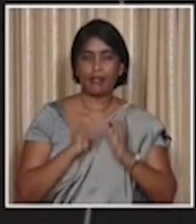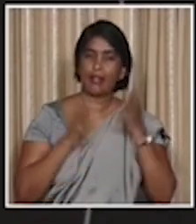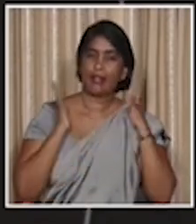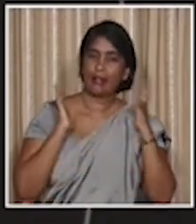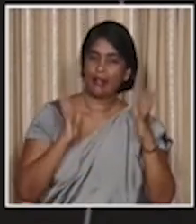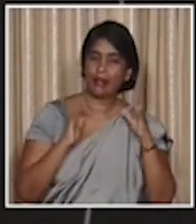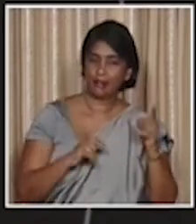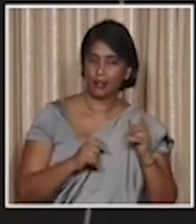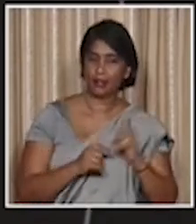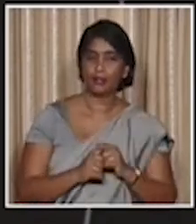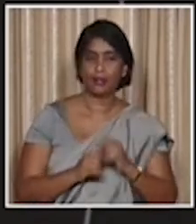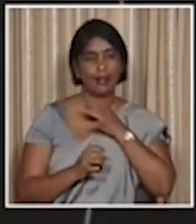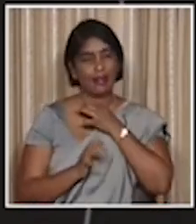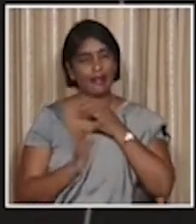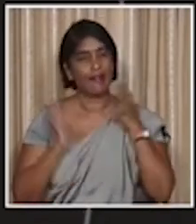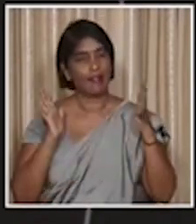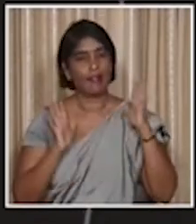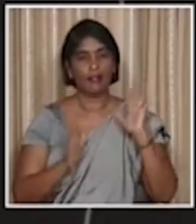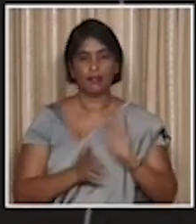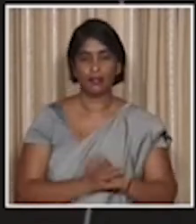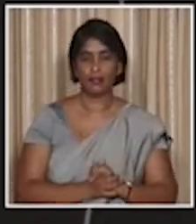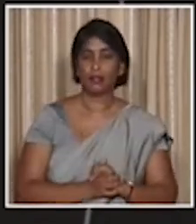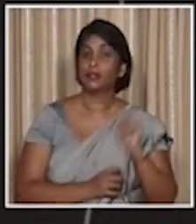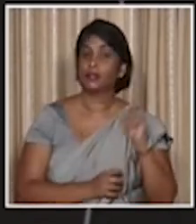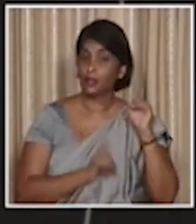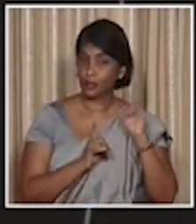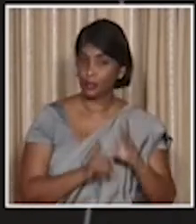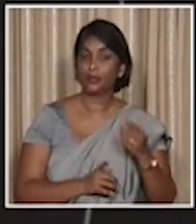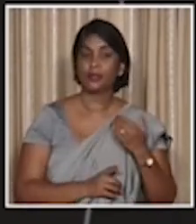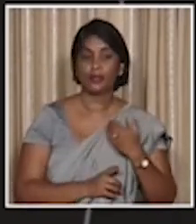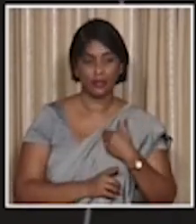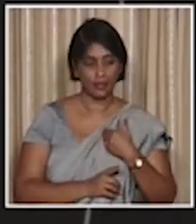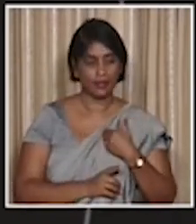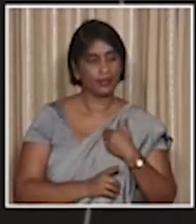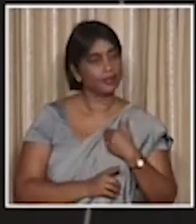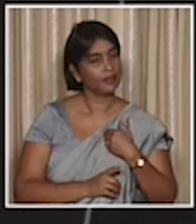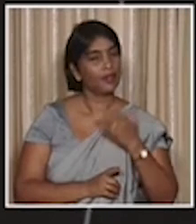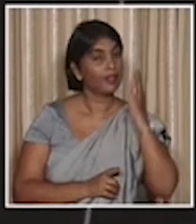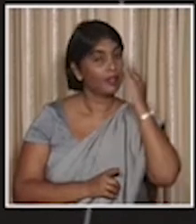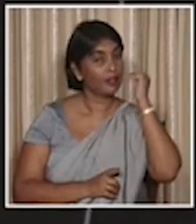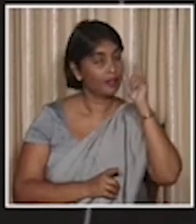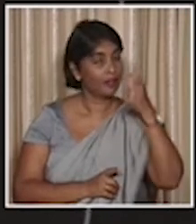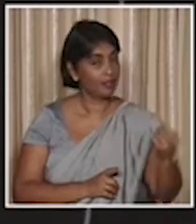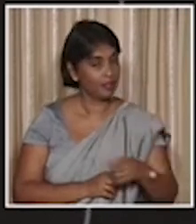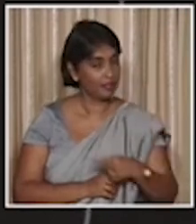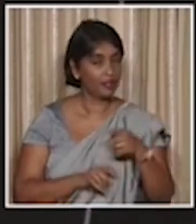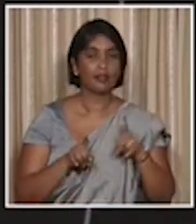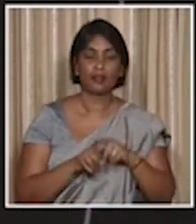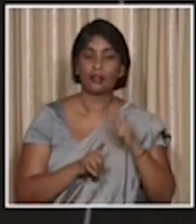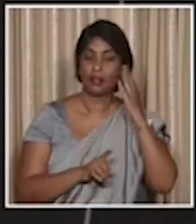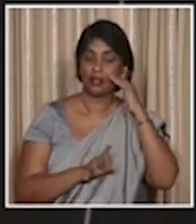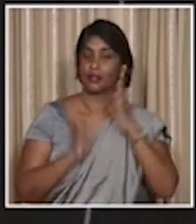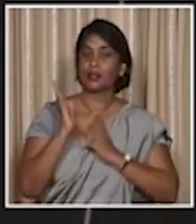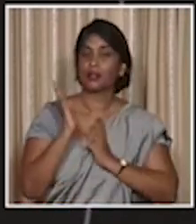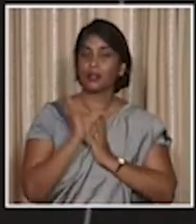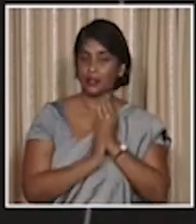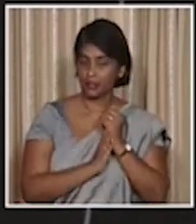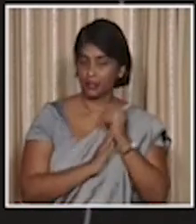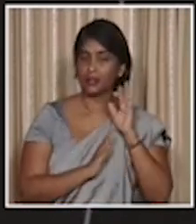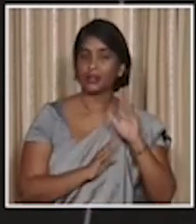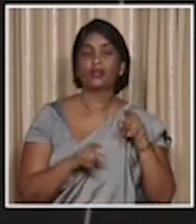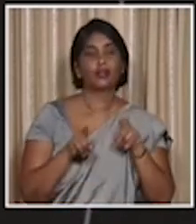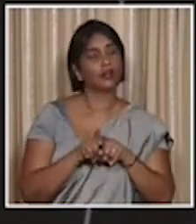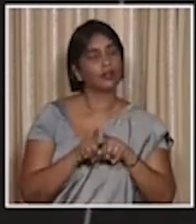hina වෙවි උඩ පැනපැන හිටියා. එතකොට අපි මේ කාන්තා දිනය කියලා කාන්තා අයිතිවාසිකම්